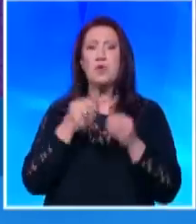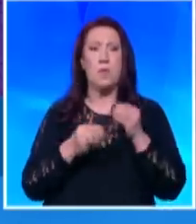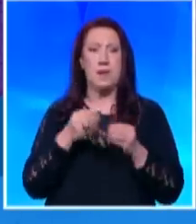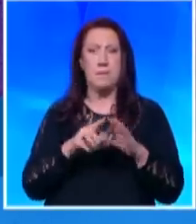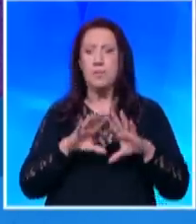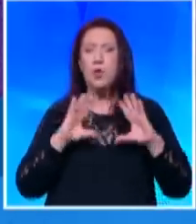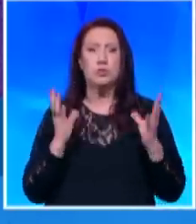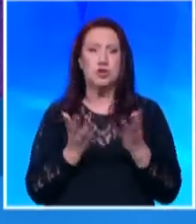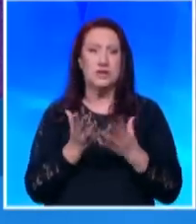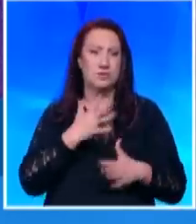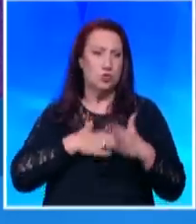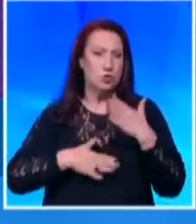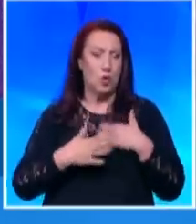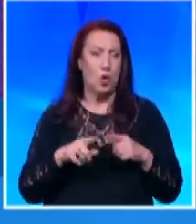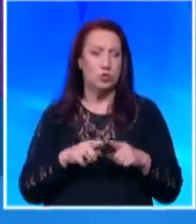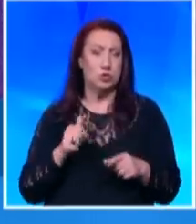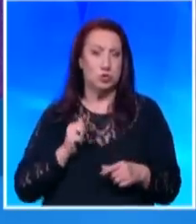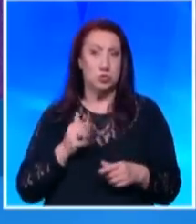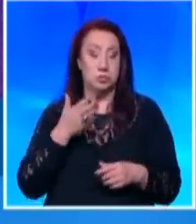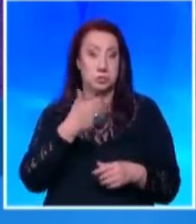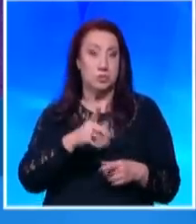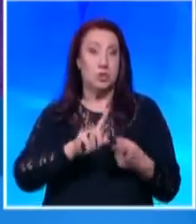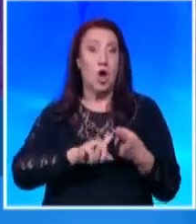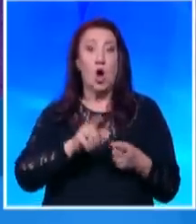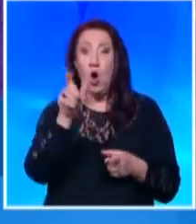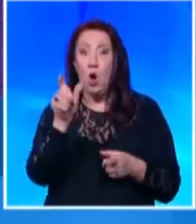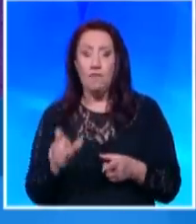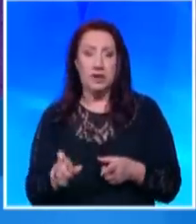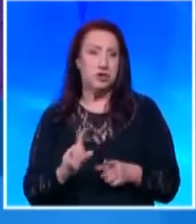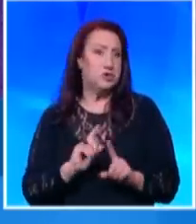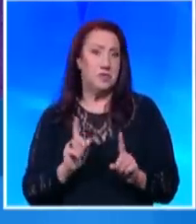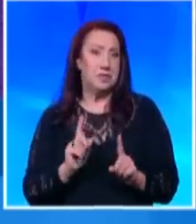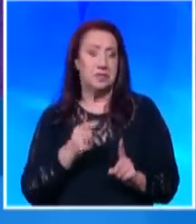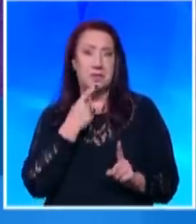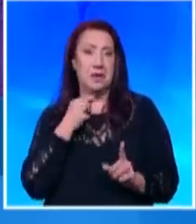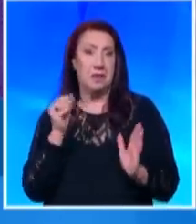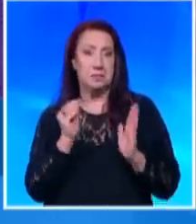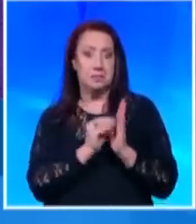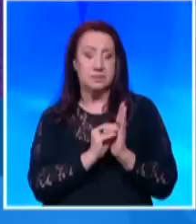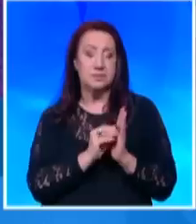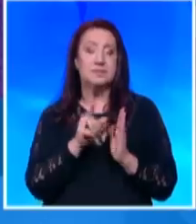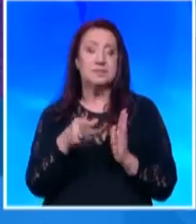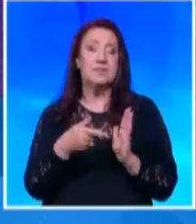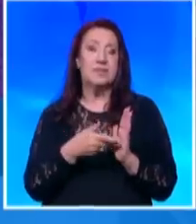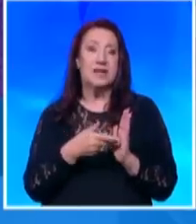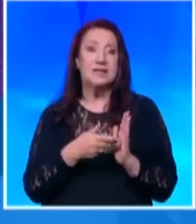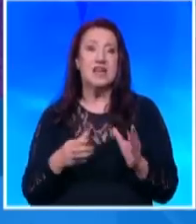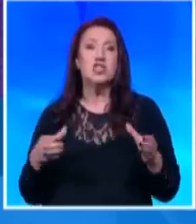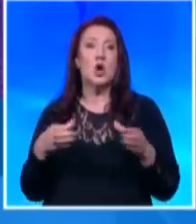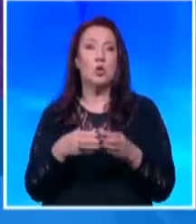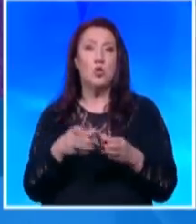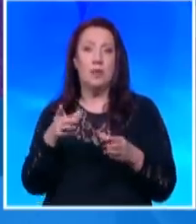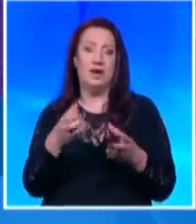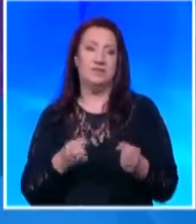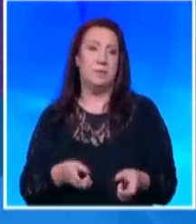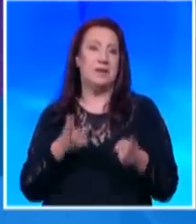сигурност. Ковачев не е сред тях, но компетентните служби са взели решението заради групата, с която е пътувал, съобщиха